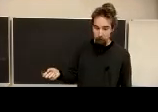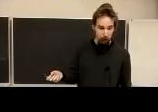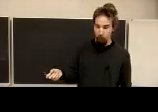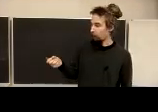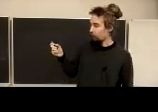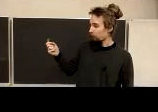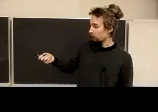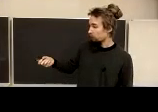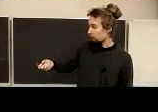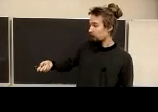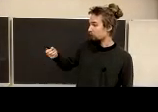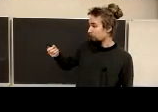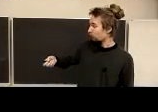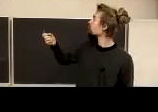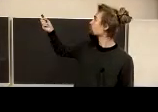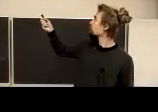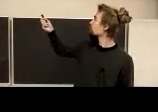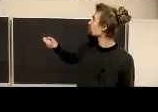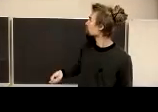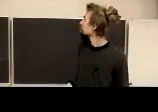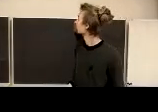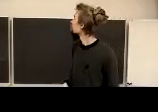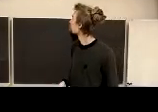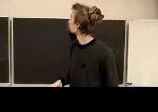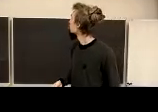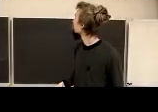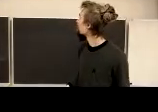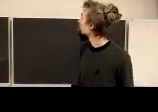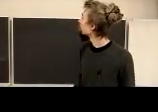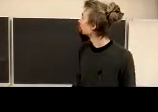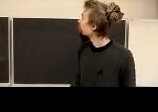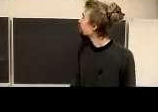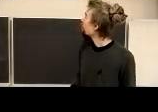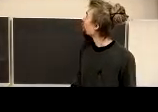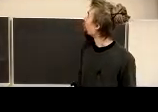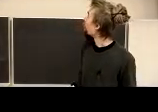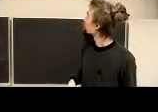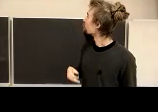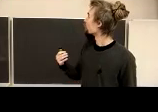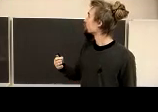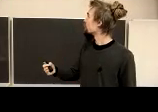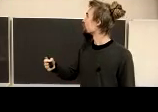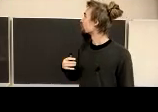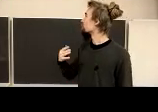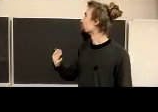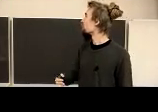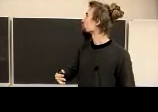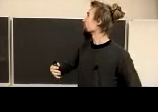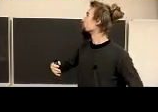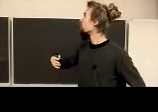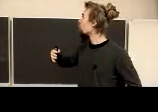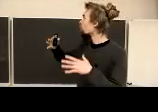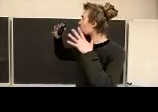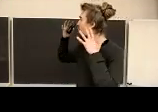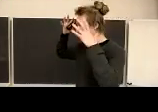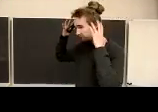Sitten on paljon dataa, että psykedeelit voi johtaa tämmöiseen perspektiivin laajenemiseen. Toisaalta ne selkeästi voi johtaa niin